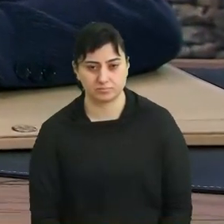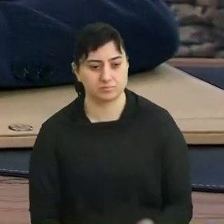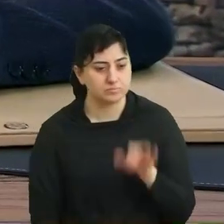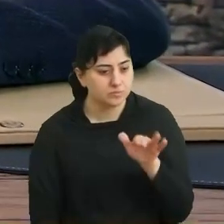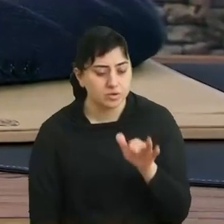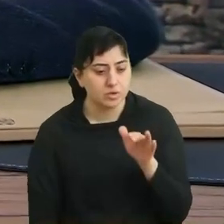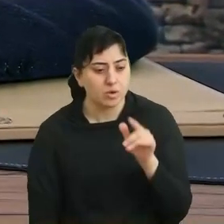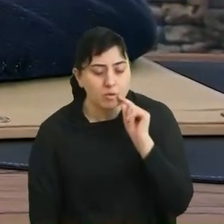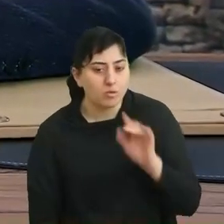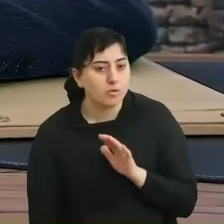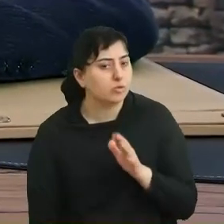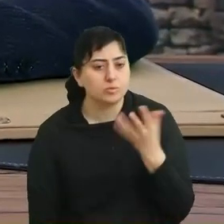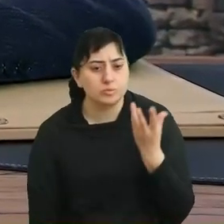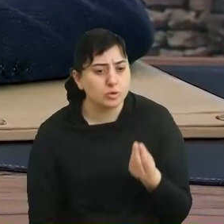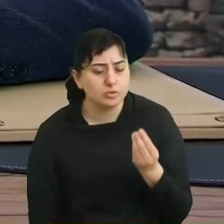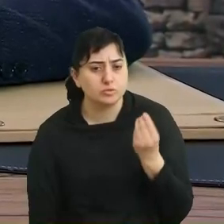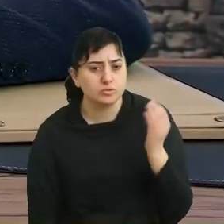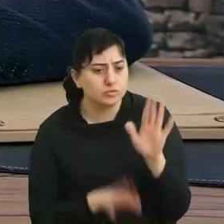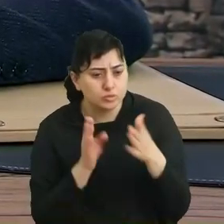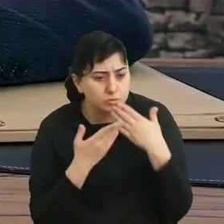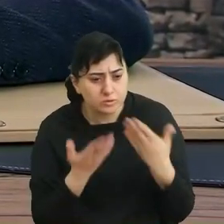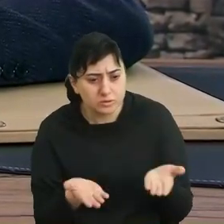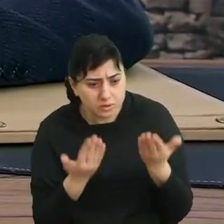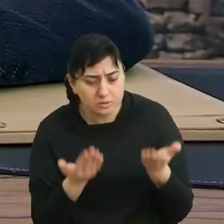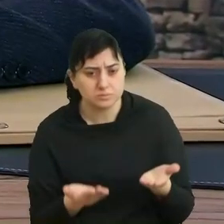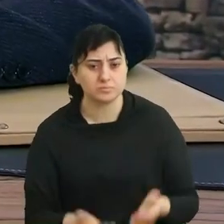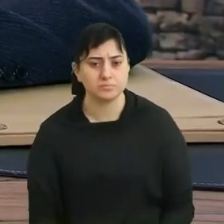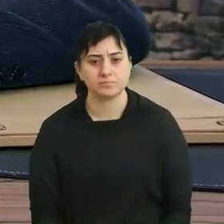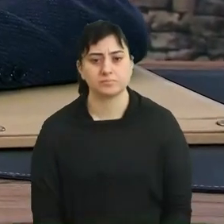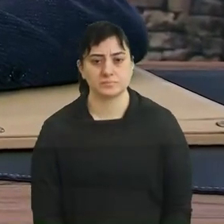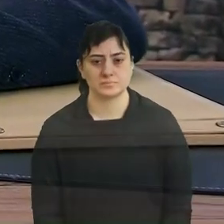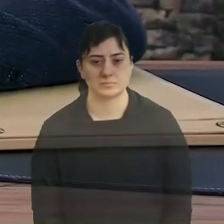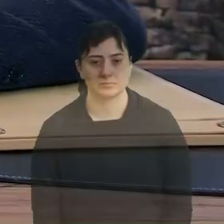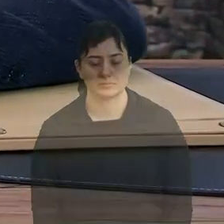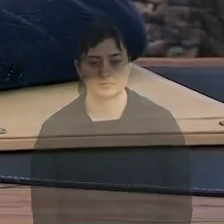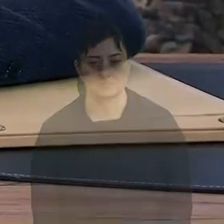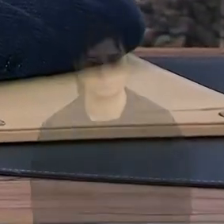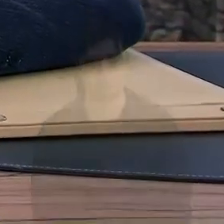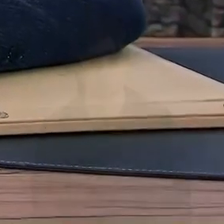Marshmallow'um ne oluyor ya? Ne vurması, ne şamar oğlanı yavrum.